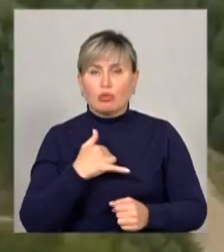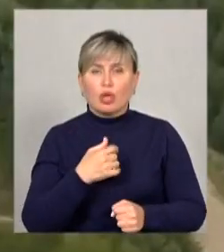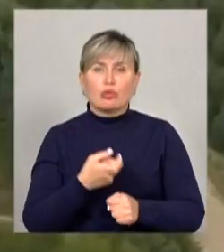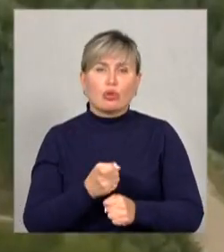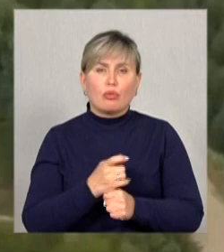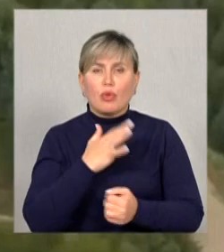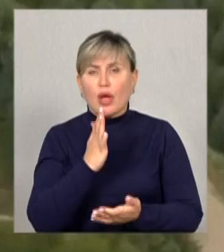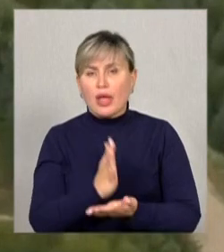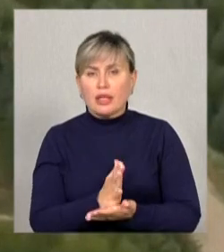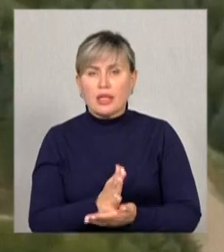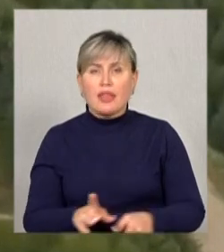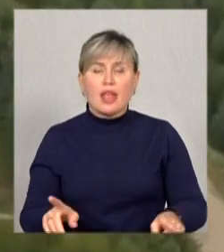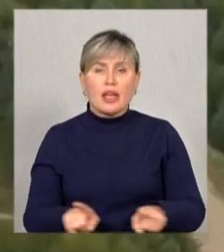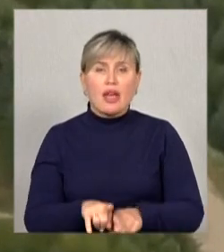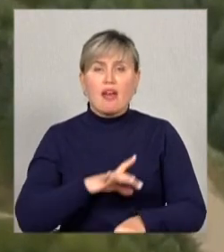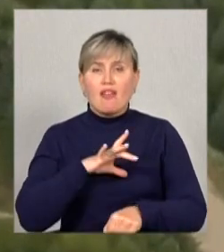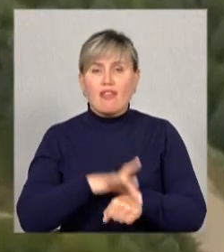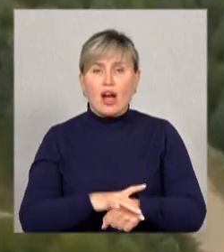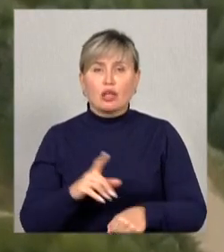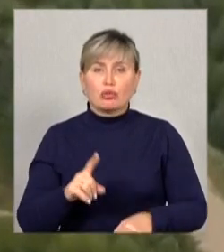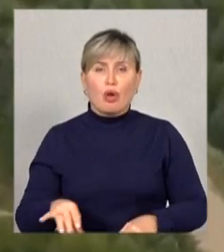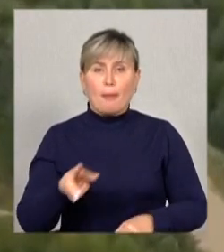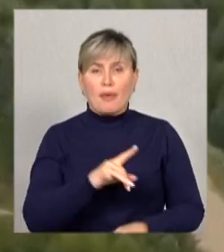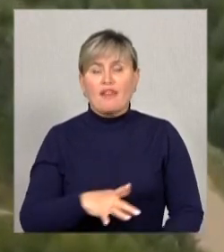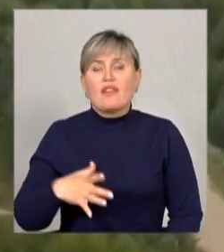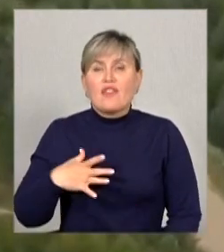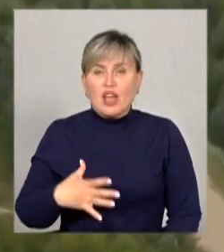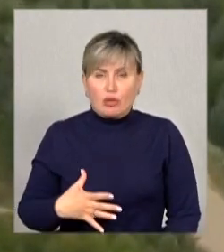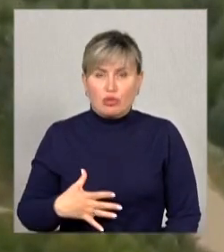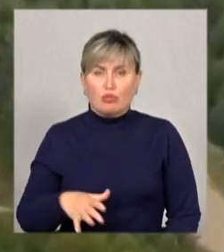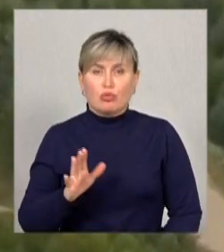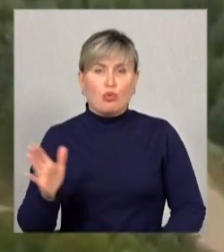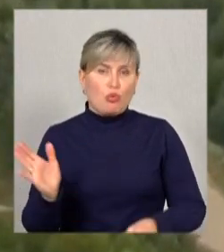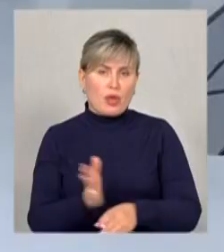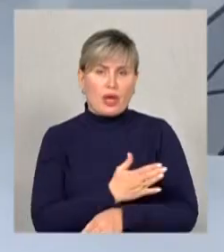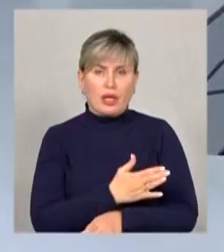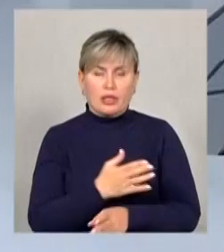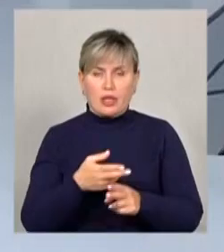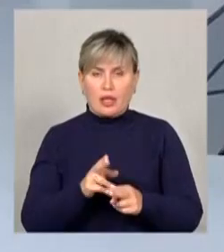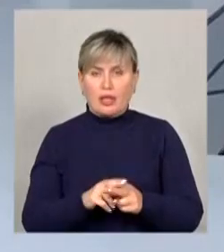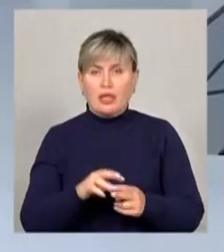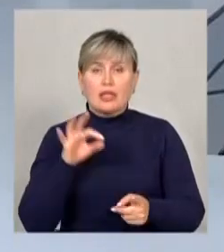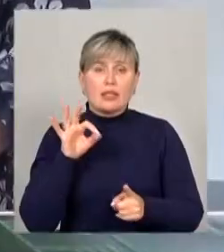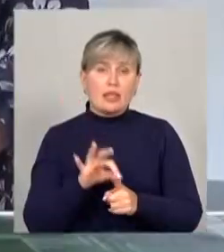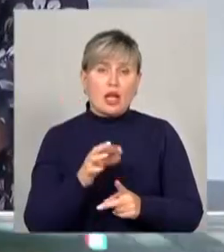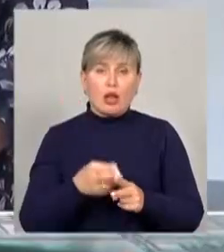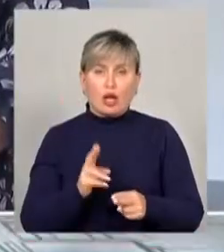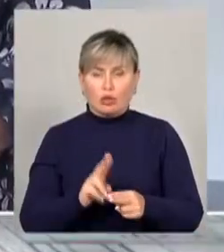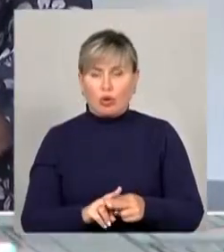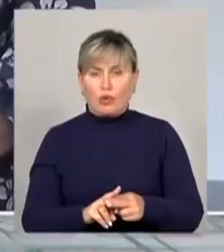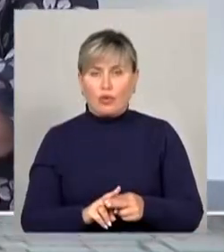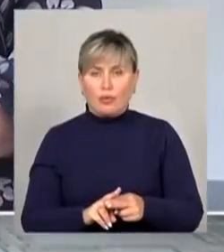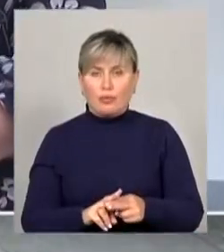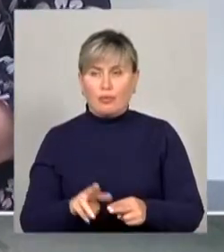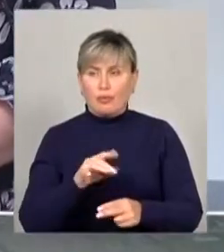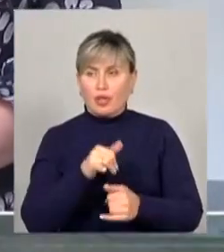есть такие факты, что мы вынуждены будем убирать базовые станции, целью которого мы